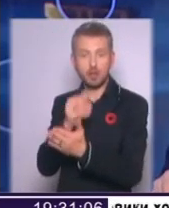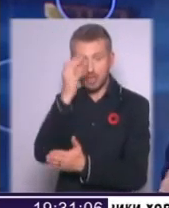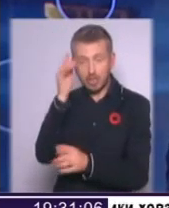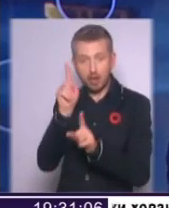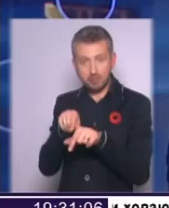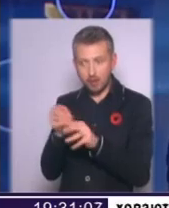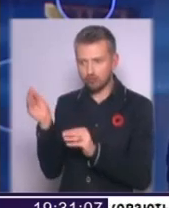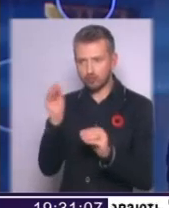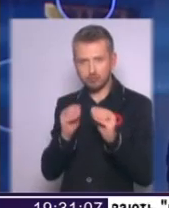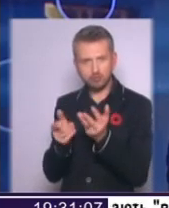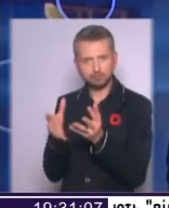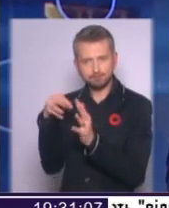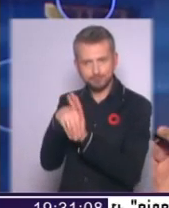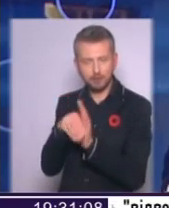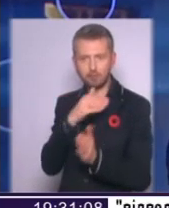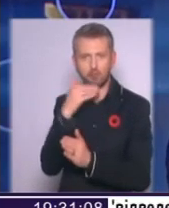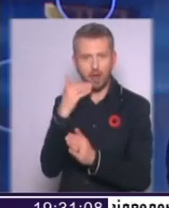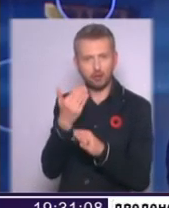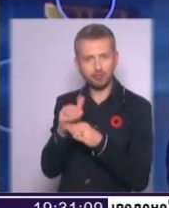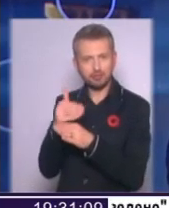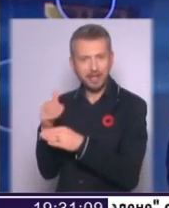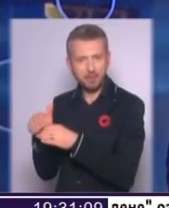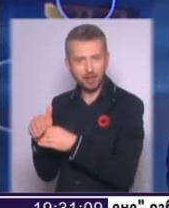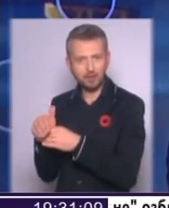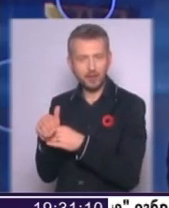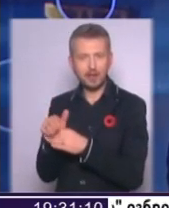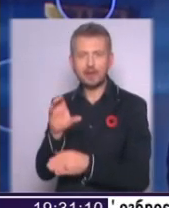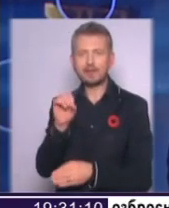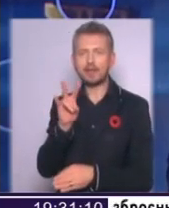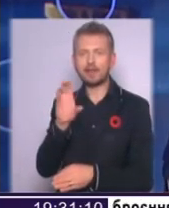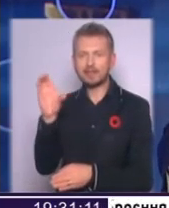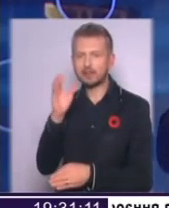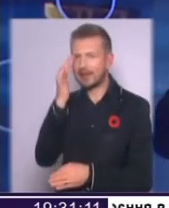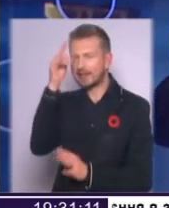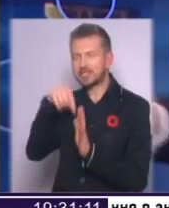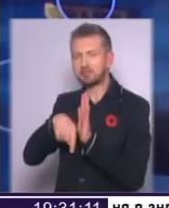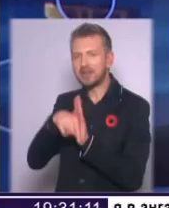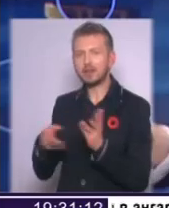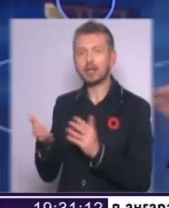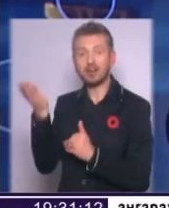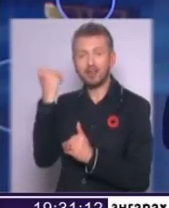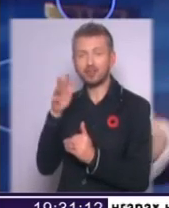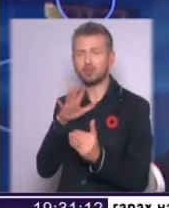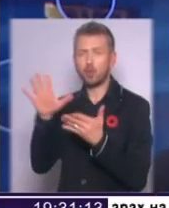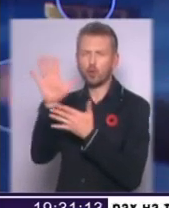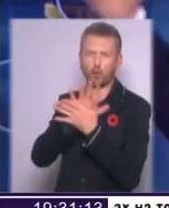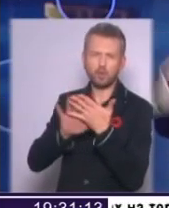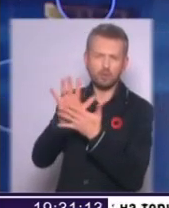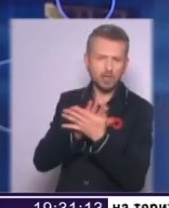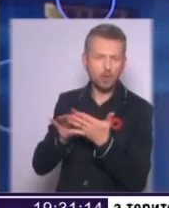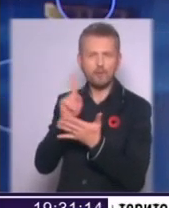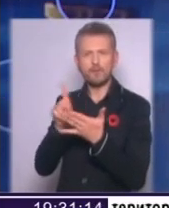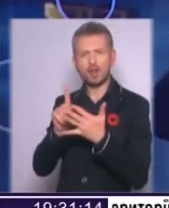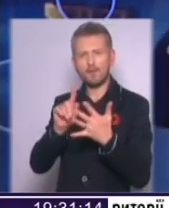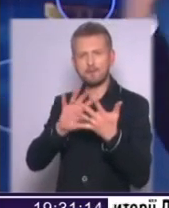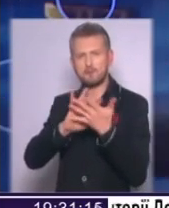певних отаких от сегментиків, да? Безумовно. От як ви сказали, сенс, цей смисл, правда, який раніше було розмито, який приховувався, який